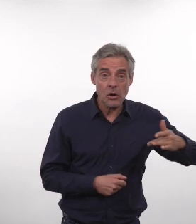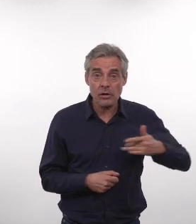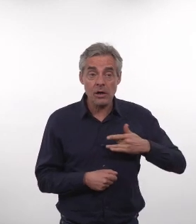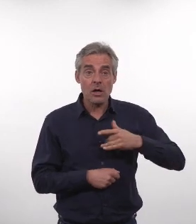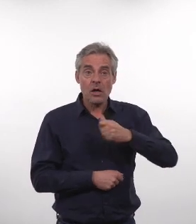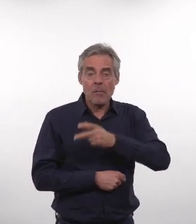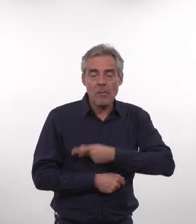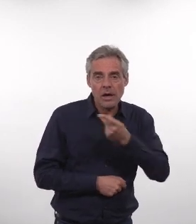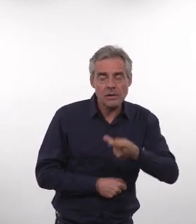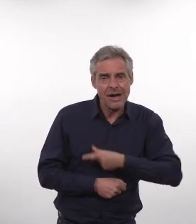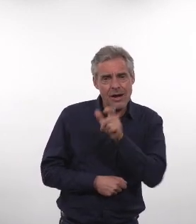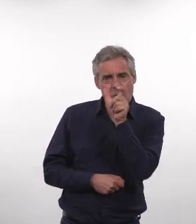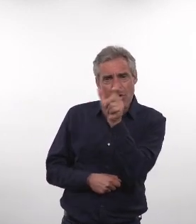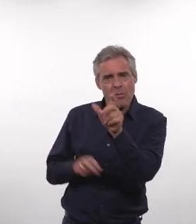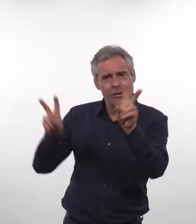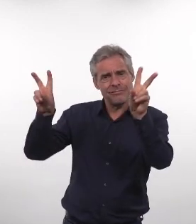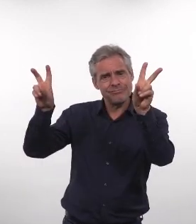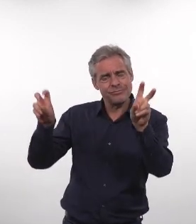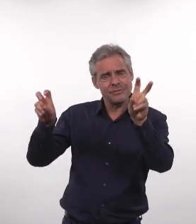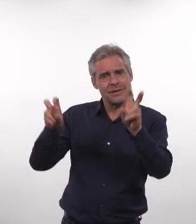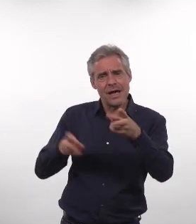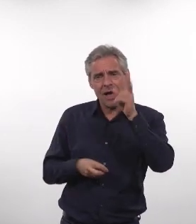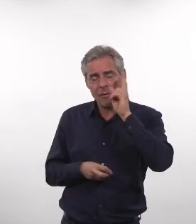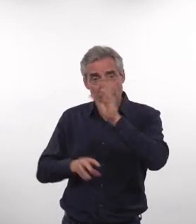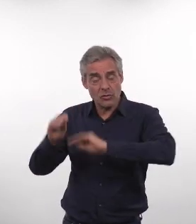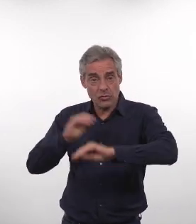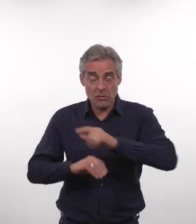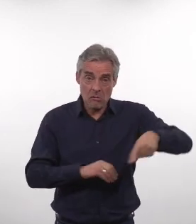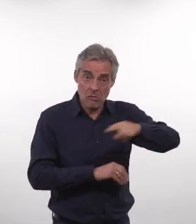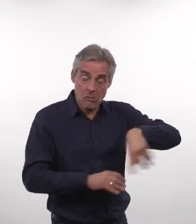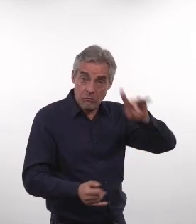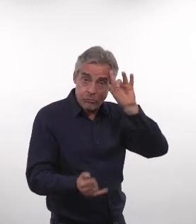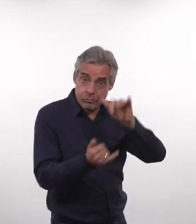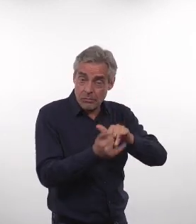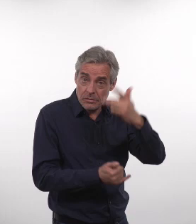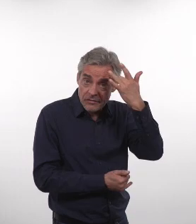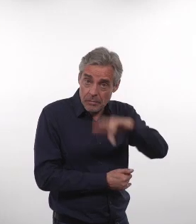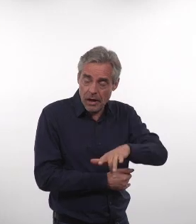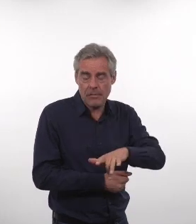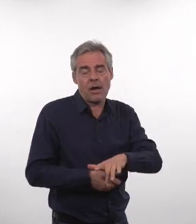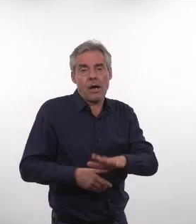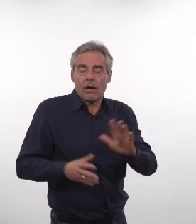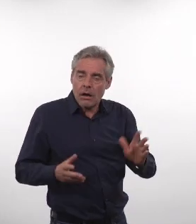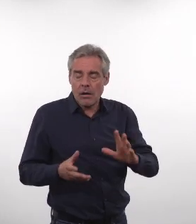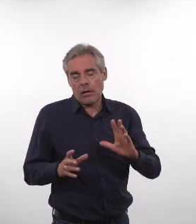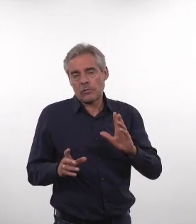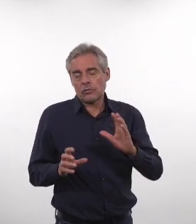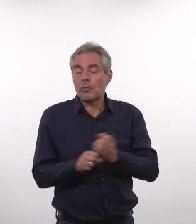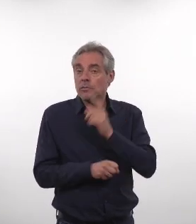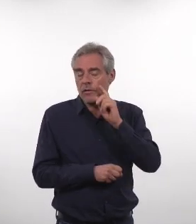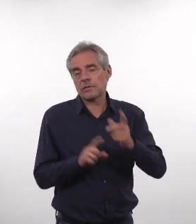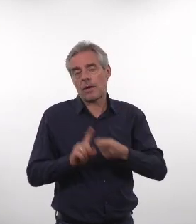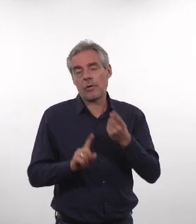quelques années ou quand on en parle aujourd'hui, c'est encore quelque chose de méconnu et de pourtant si essentiel. Je